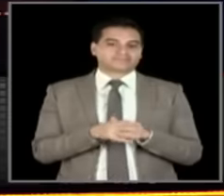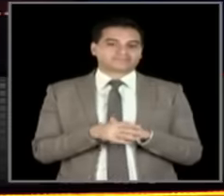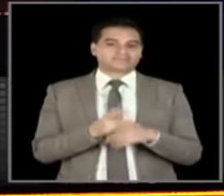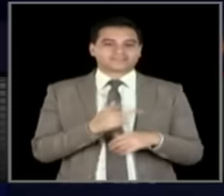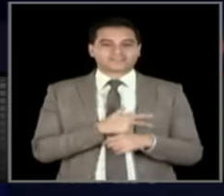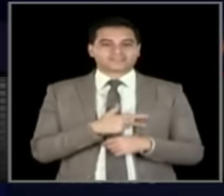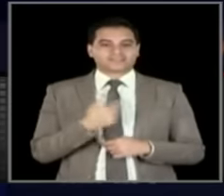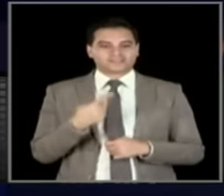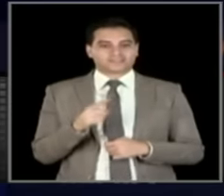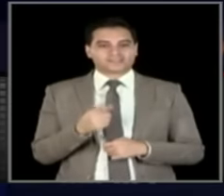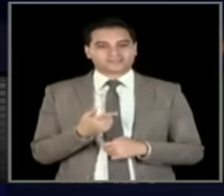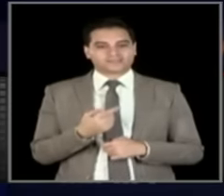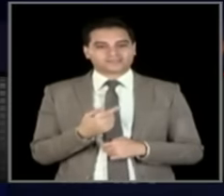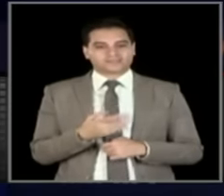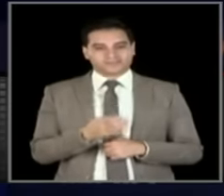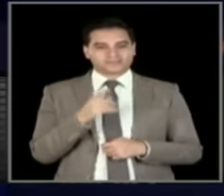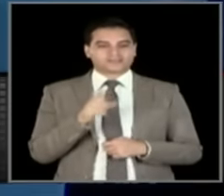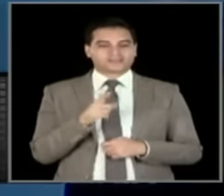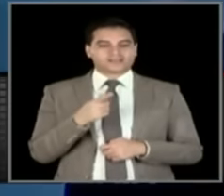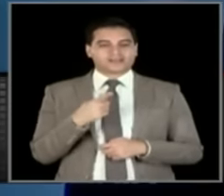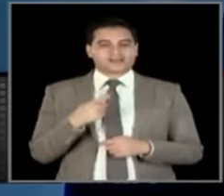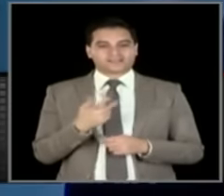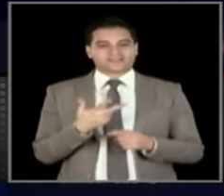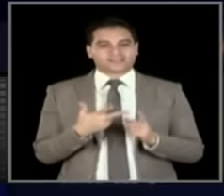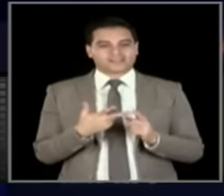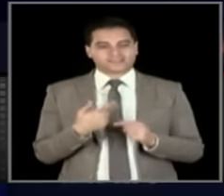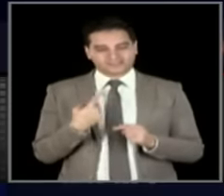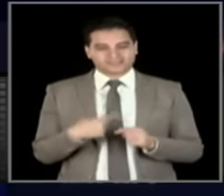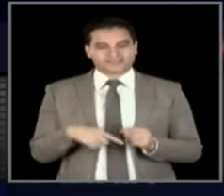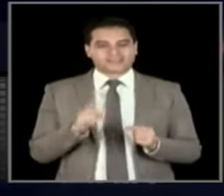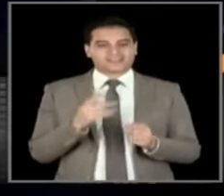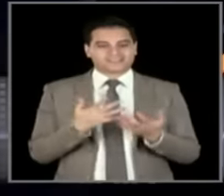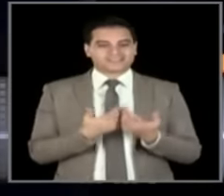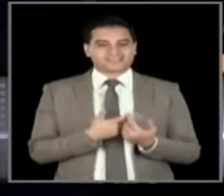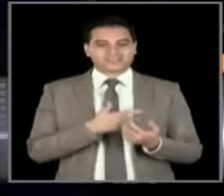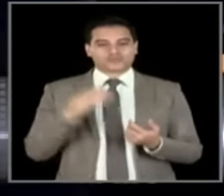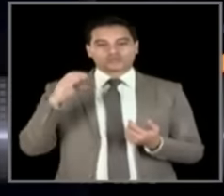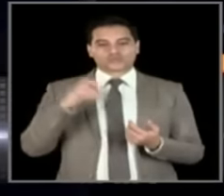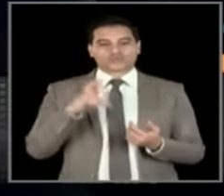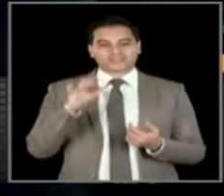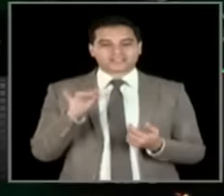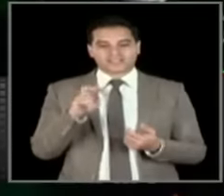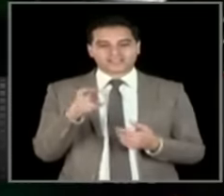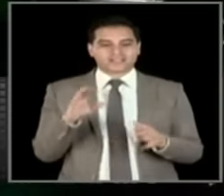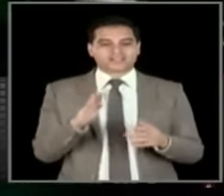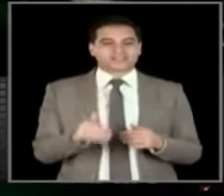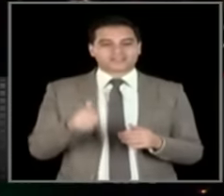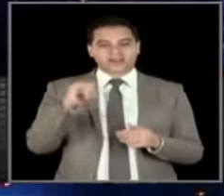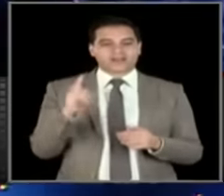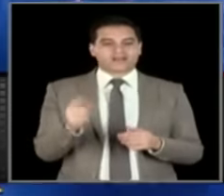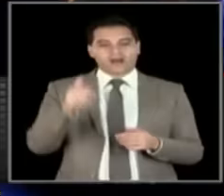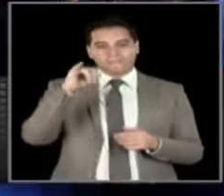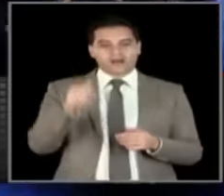جوزيه سراماغو. الهدف الكام؟ ثالث. برافو عليك، الهدف الثالث. هدف إبراهيم